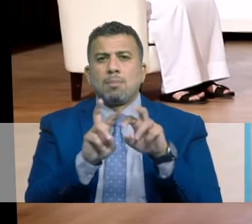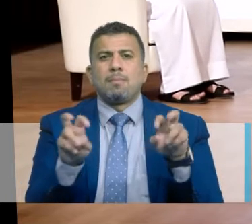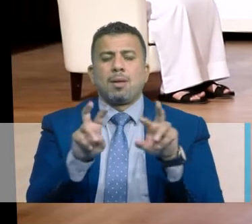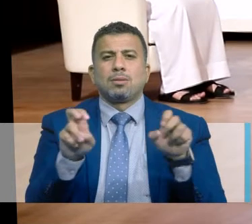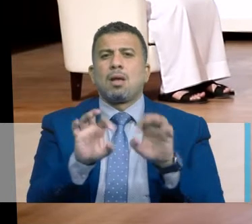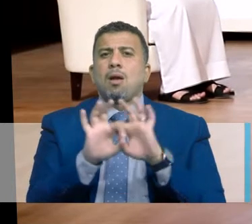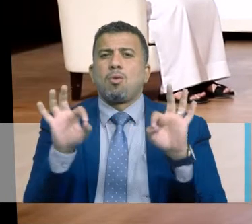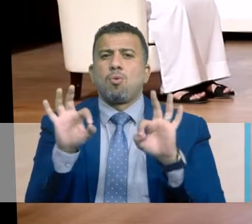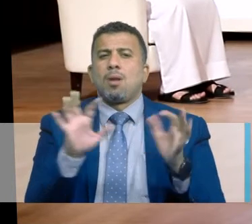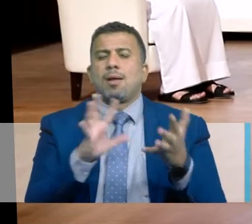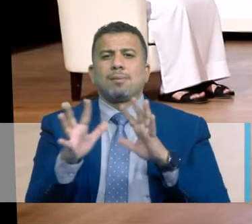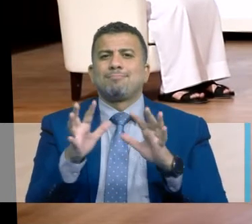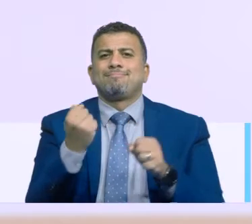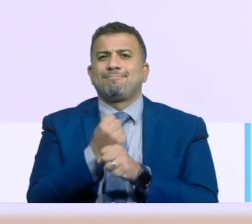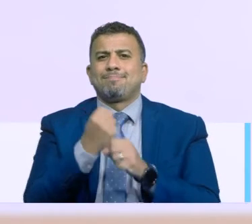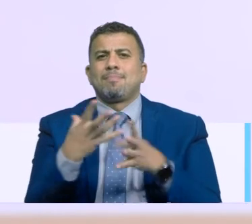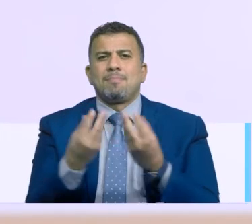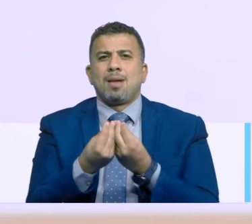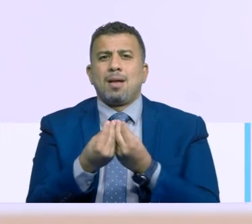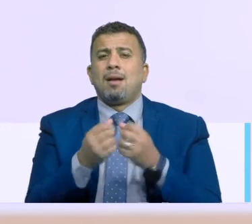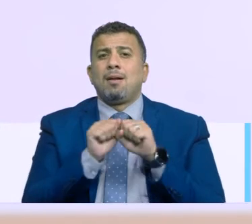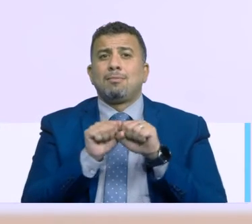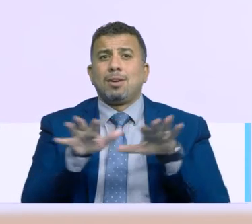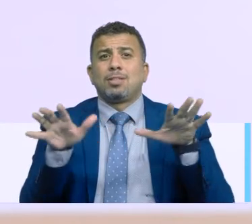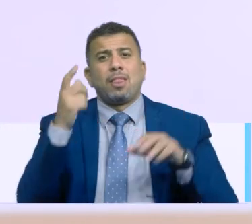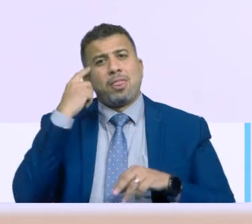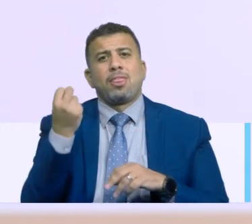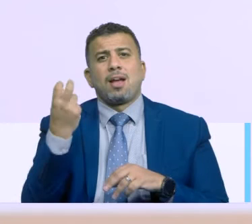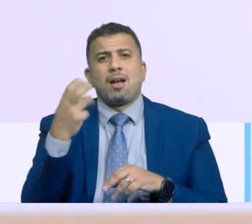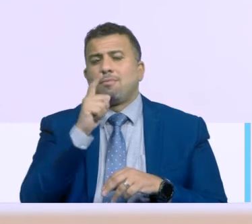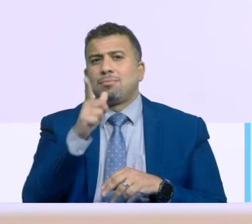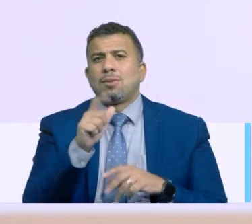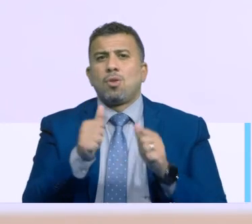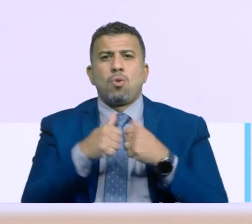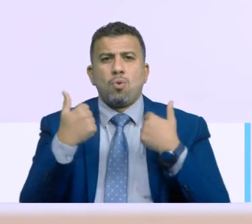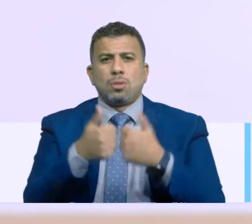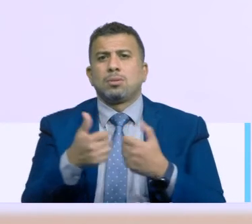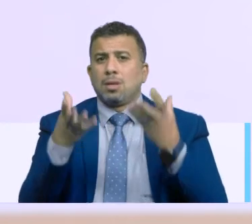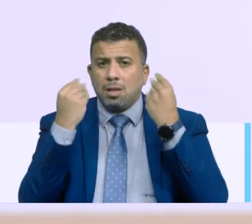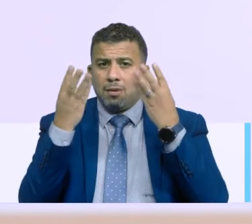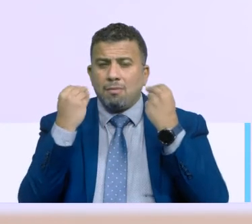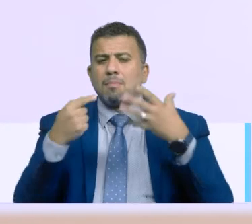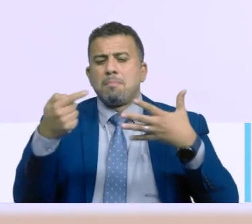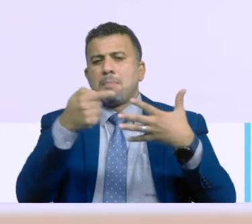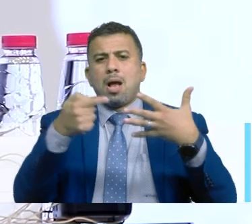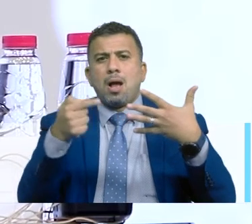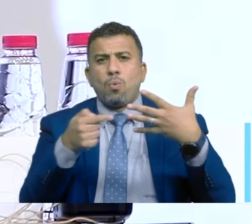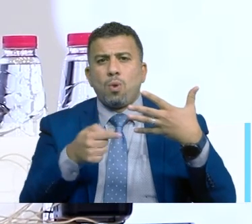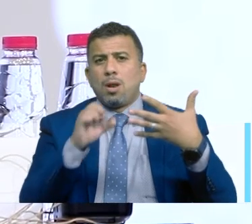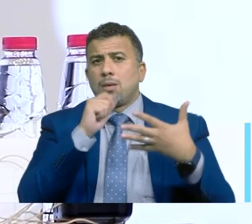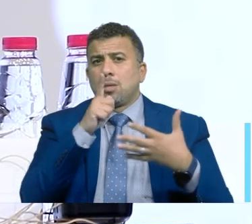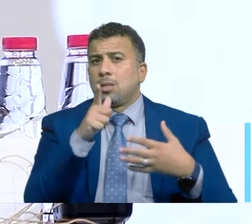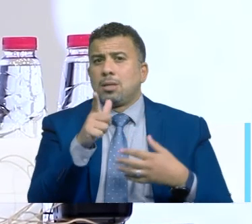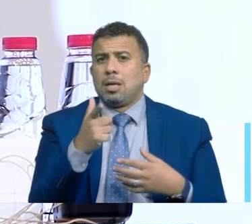حلول تجاوزها واليه التعامل معها ونشري ثقافه العلاج الاسري والتعريفي بمحاورها